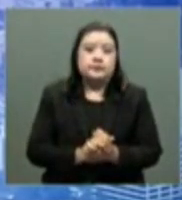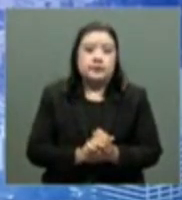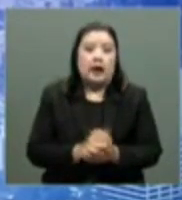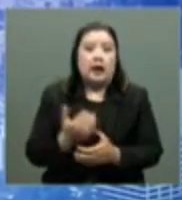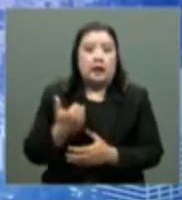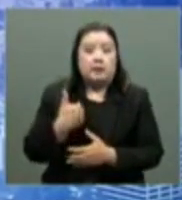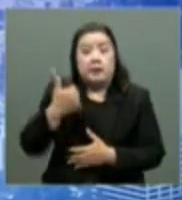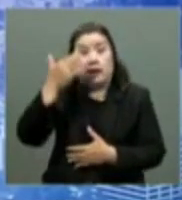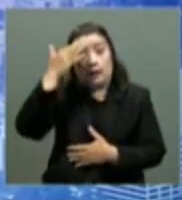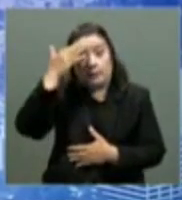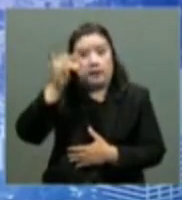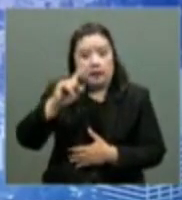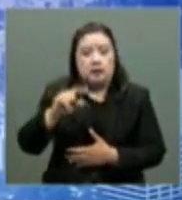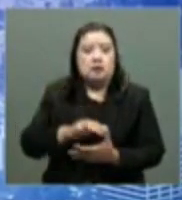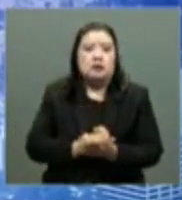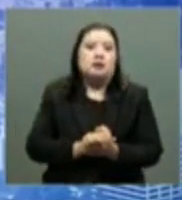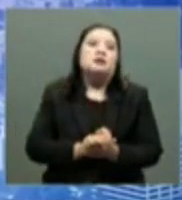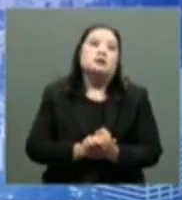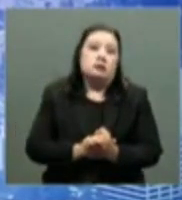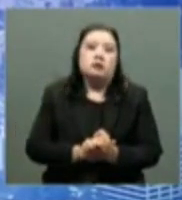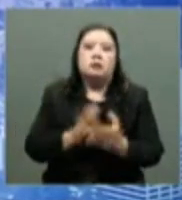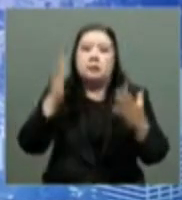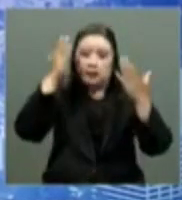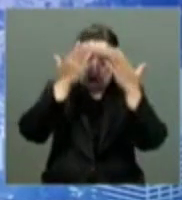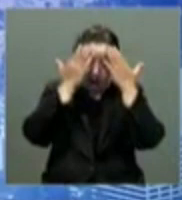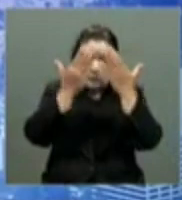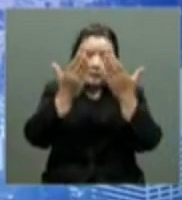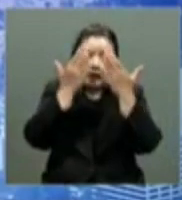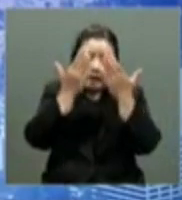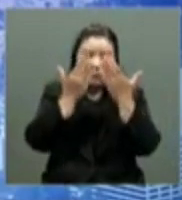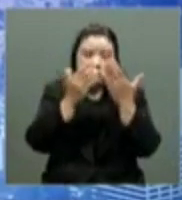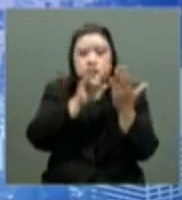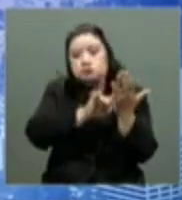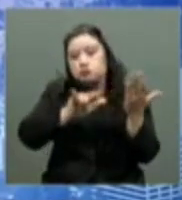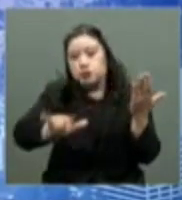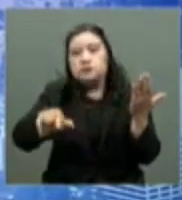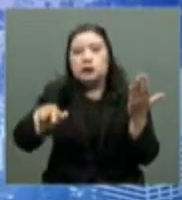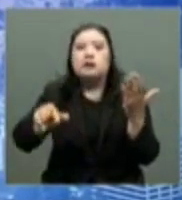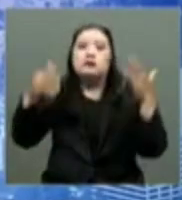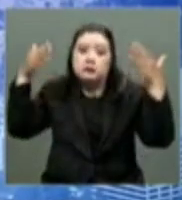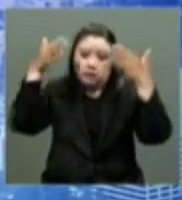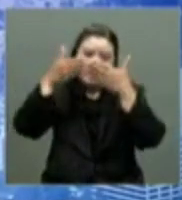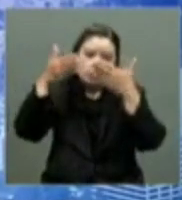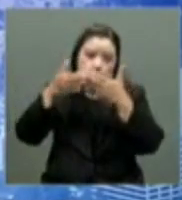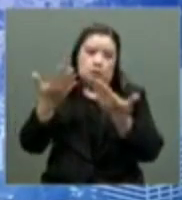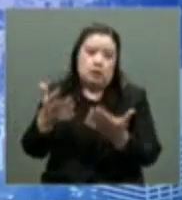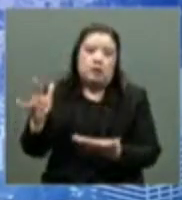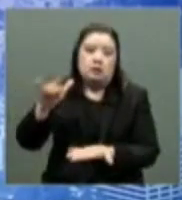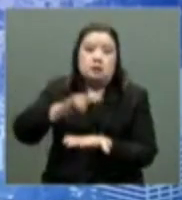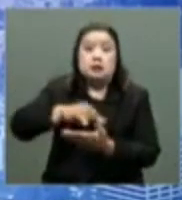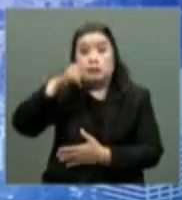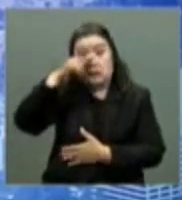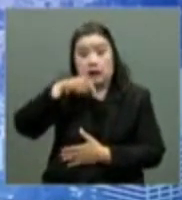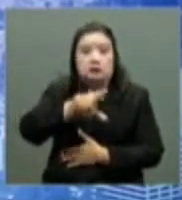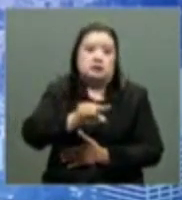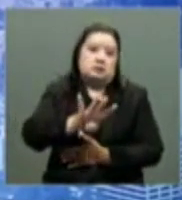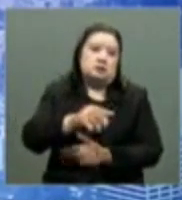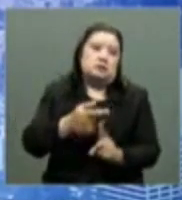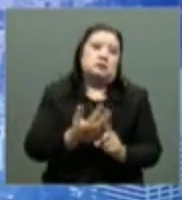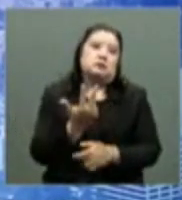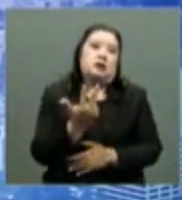ร่วมพิธีทางศาสนาอิสลามที่ประเทศอินโดนีเซียนะครับแล้วก็เดินทางกลับไทยในวันที่24มีนา